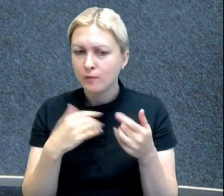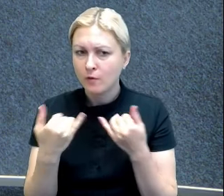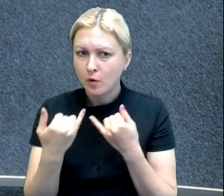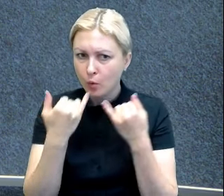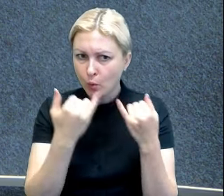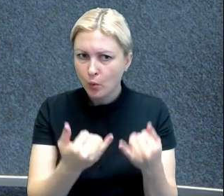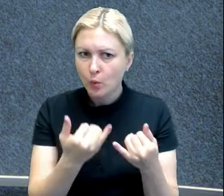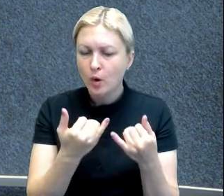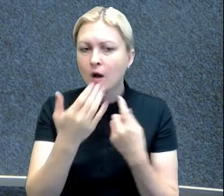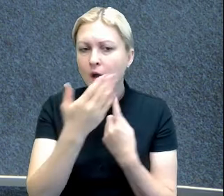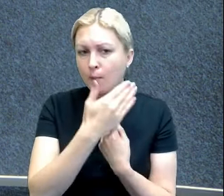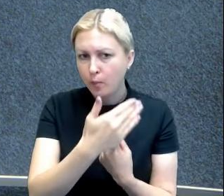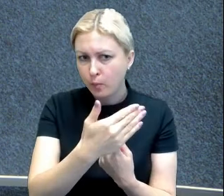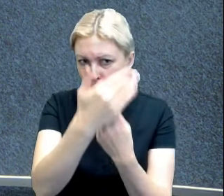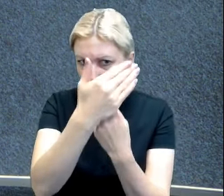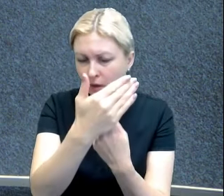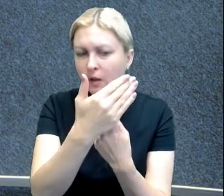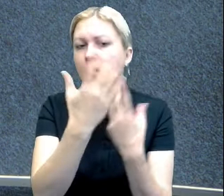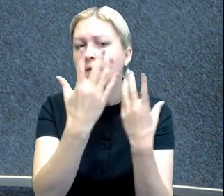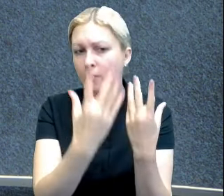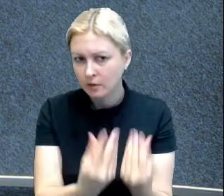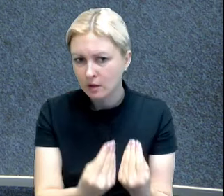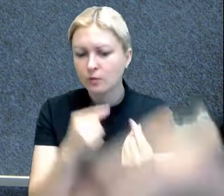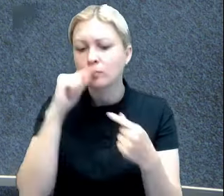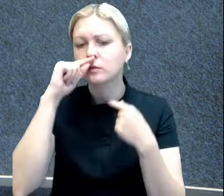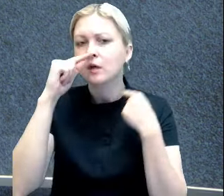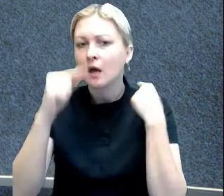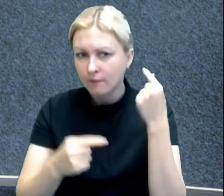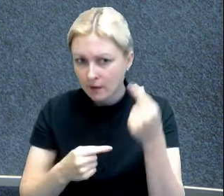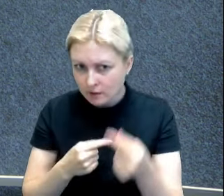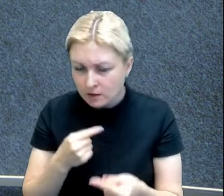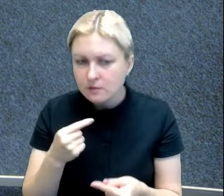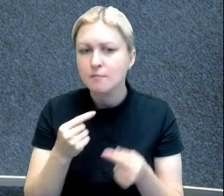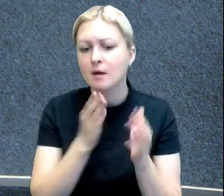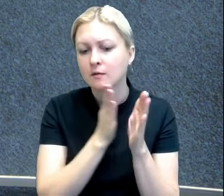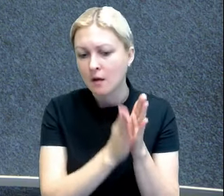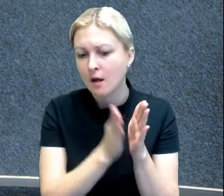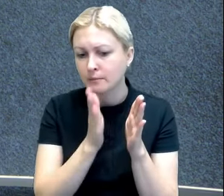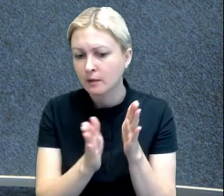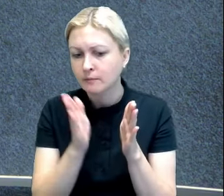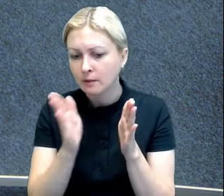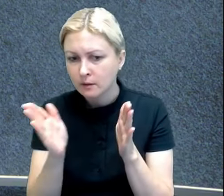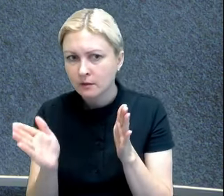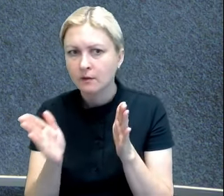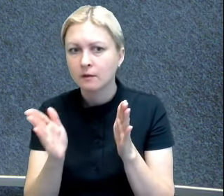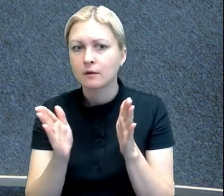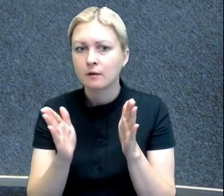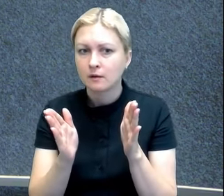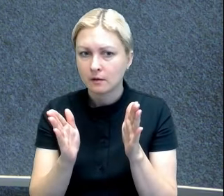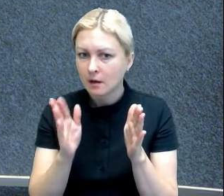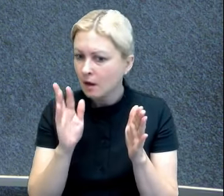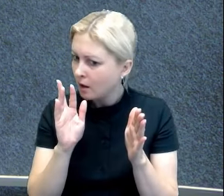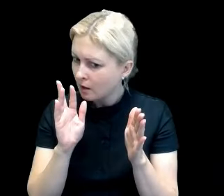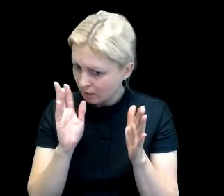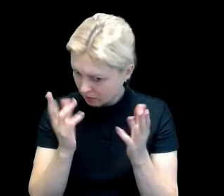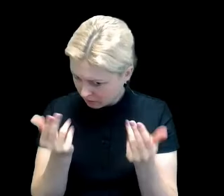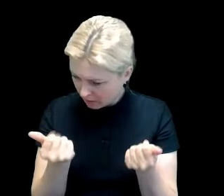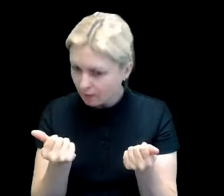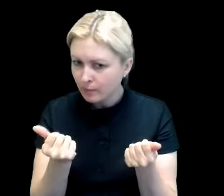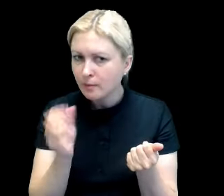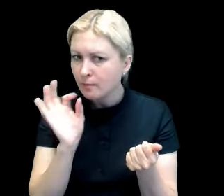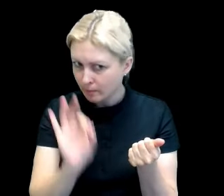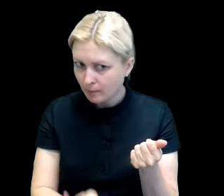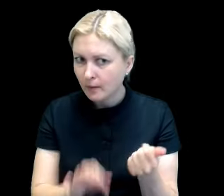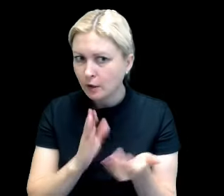plaukimo dienos jinai kiekvienais metais kada mes turim šitą priemonę ar neklystu aš tikrai taip